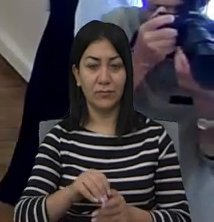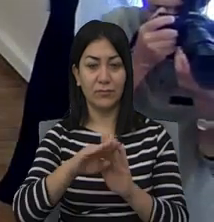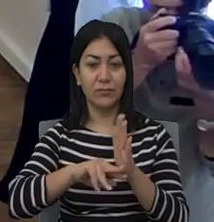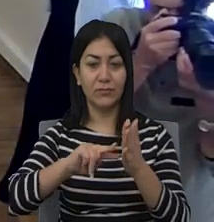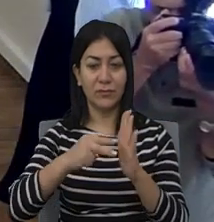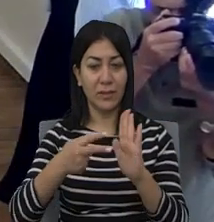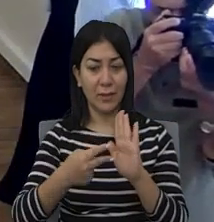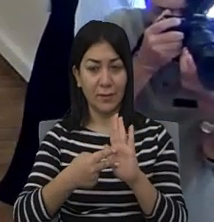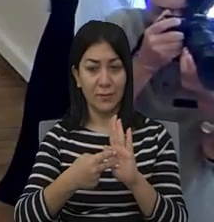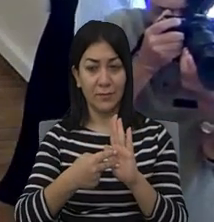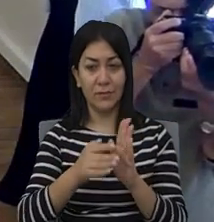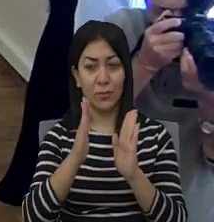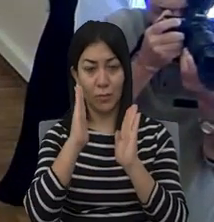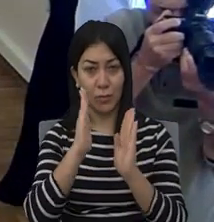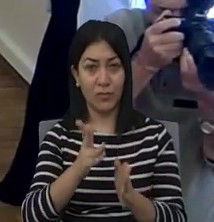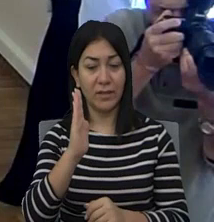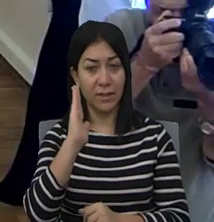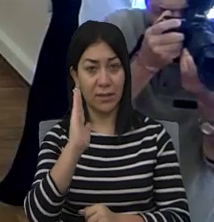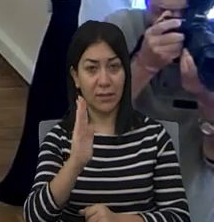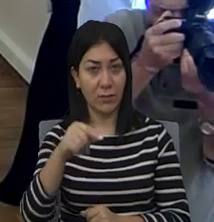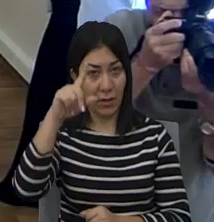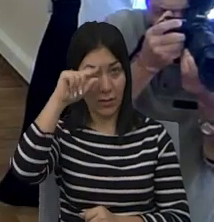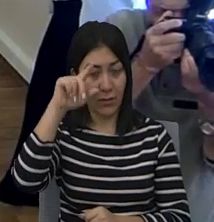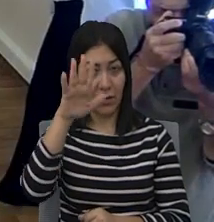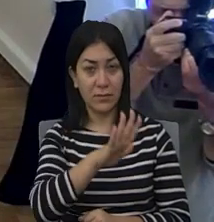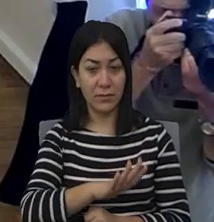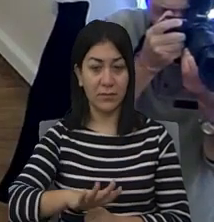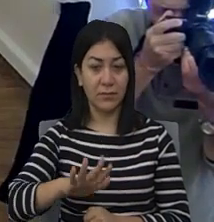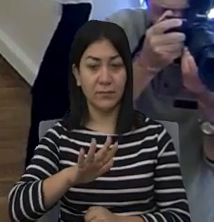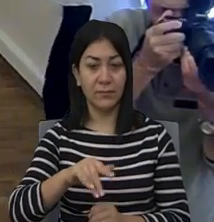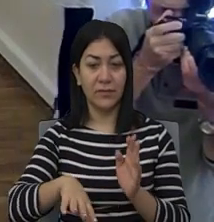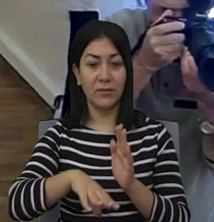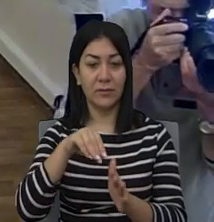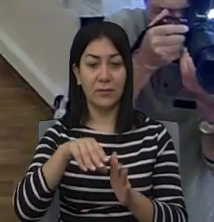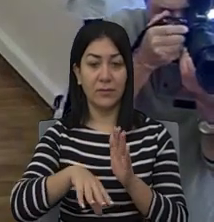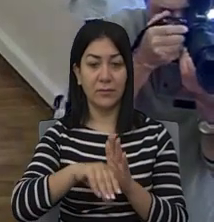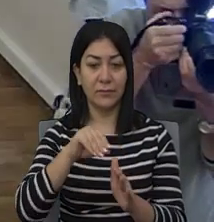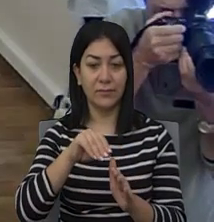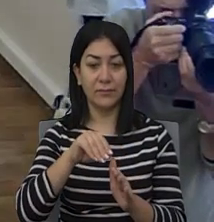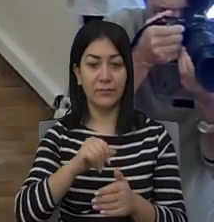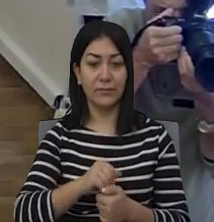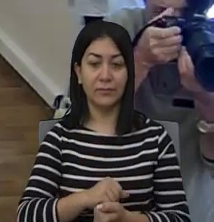ծրագիրը ուղղված է լինելու Հայաստանում ընտրական